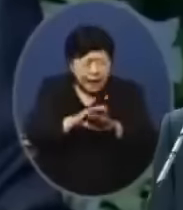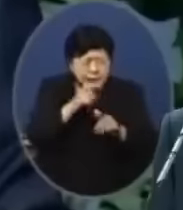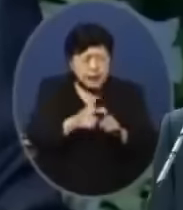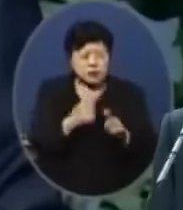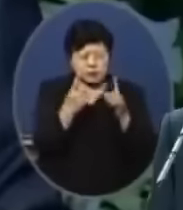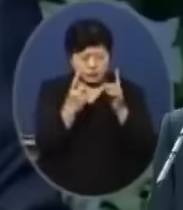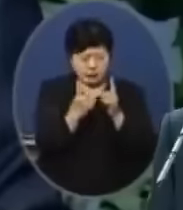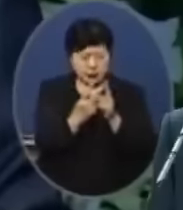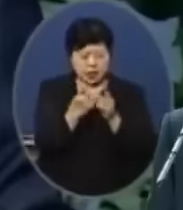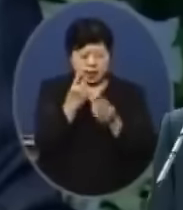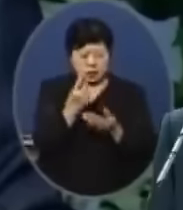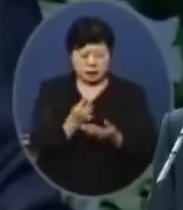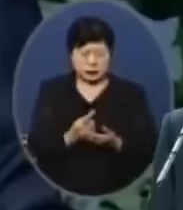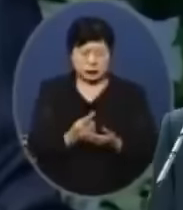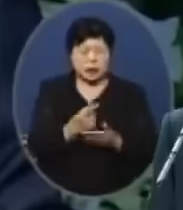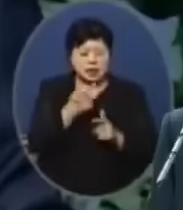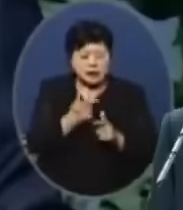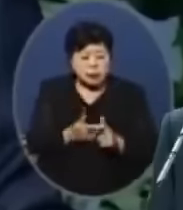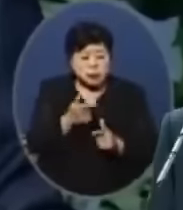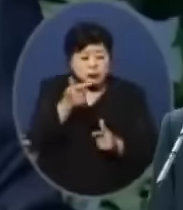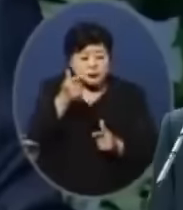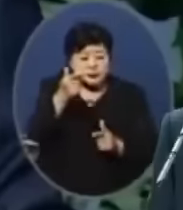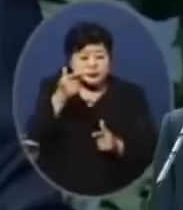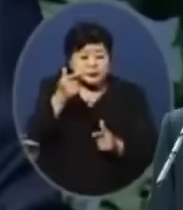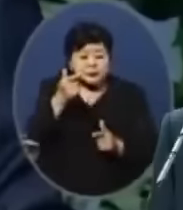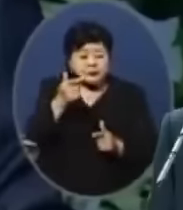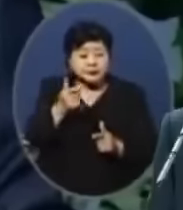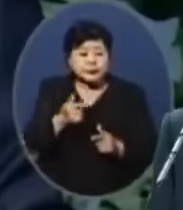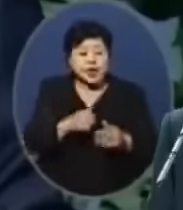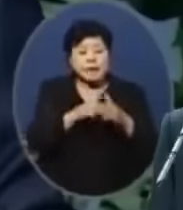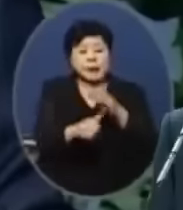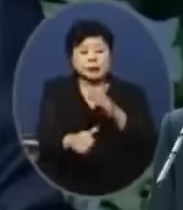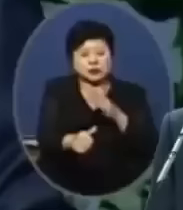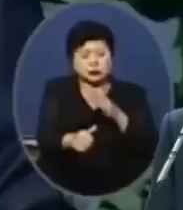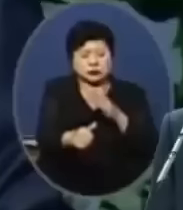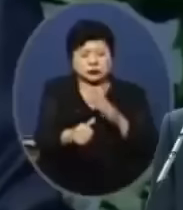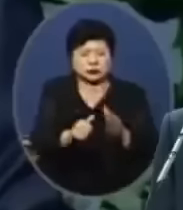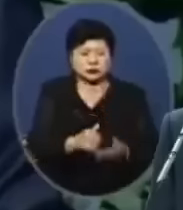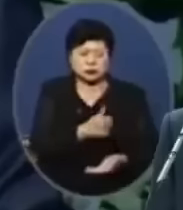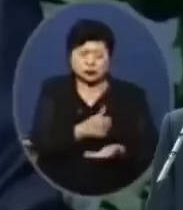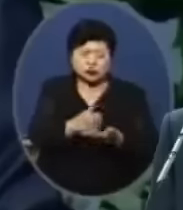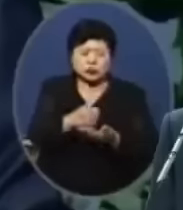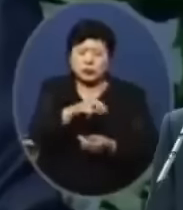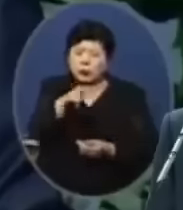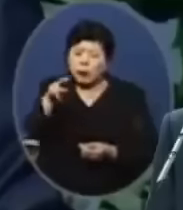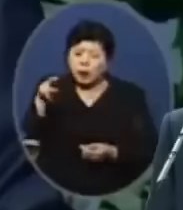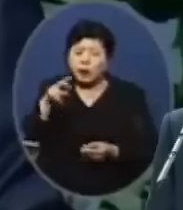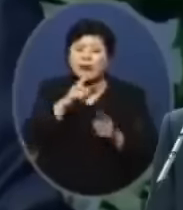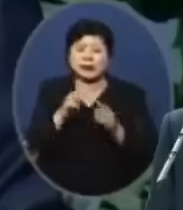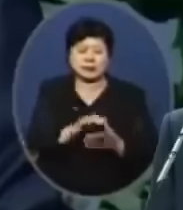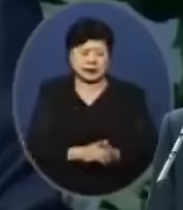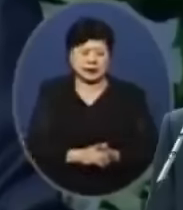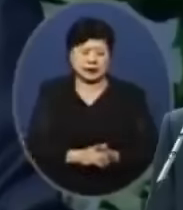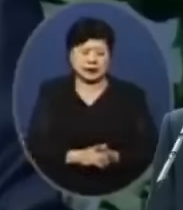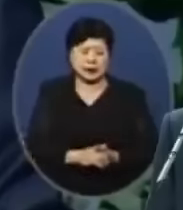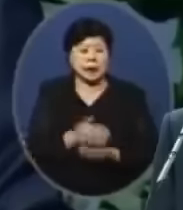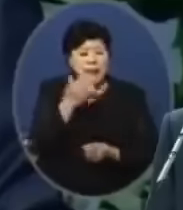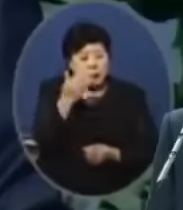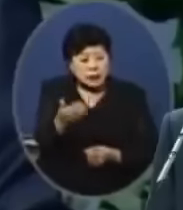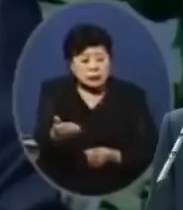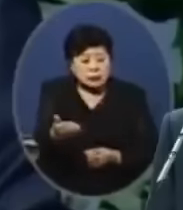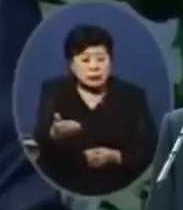예수님께 찾아왔었습니다. 예수님을 방문해서 주님을 보고 니고데모는